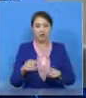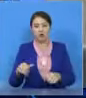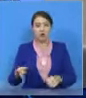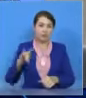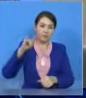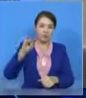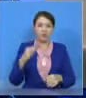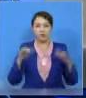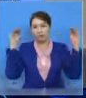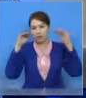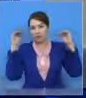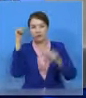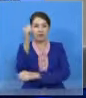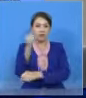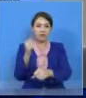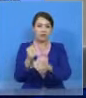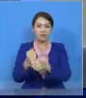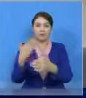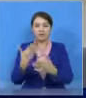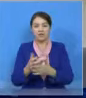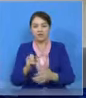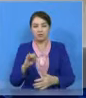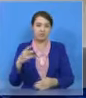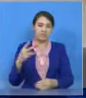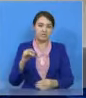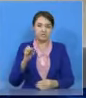күштері әскери институтының қызметкерлері арасындағы діни